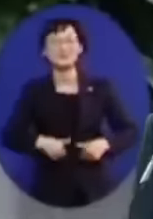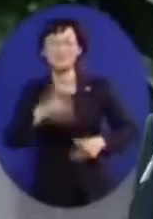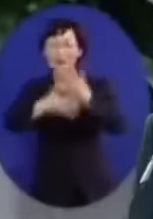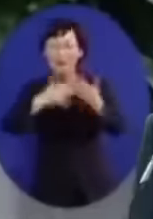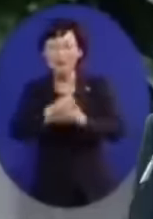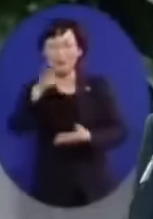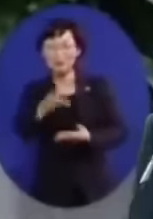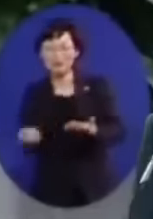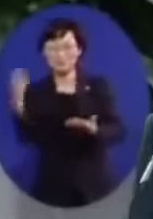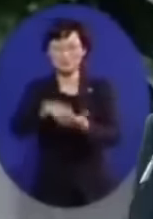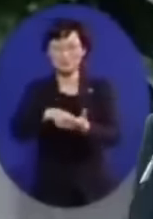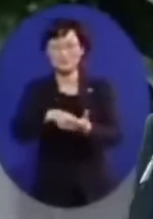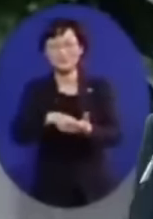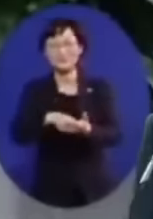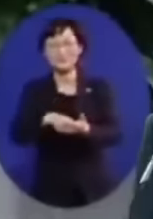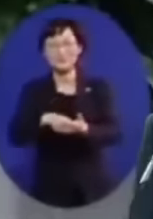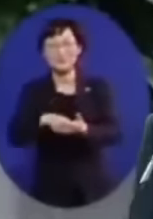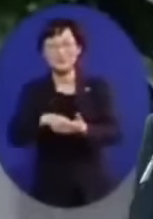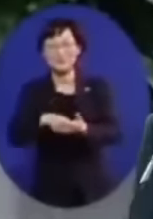앞에 무릎을 꿇어야